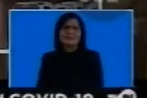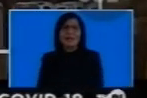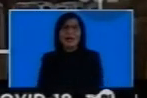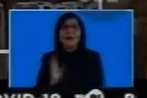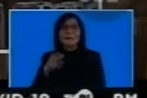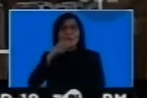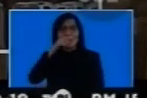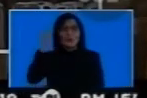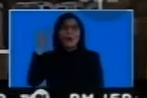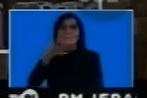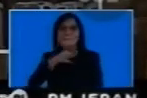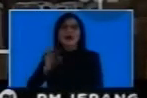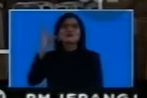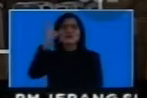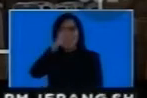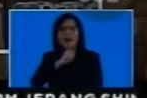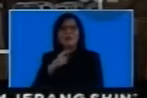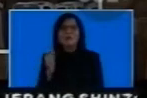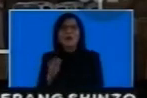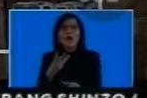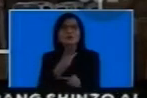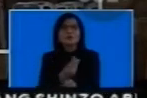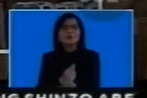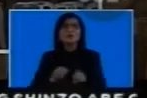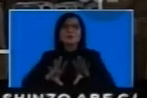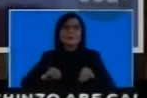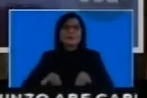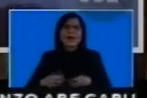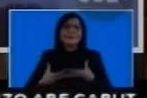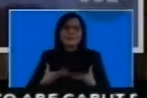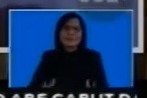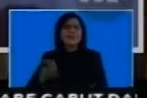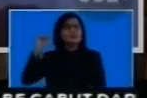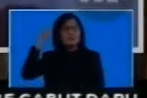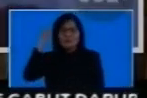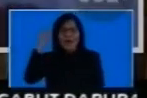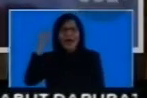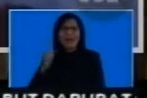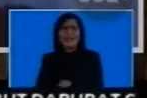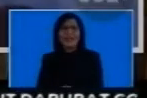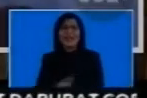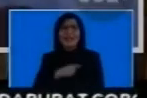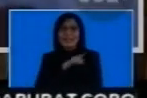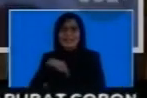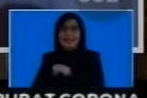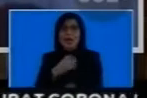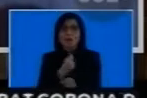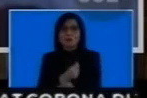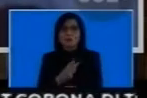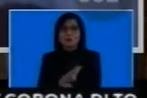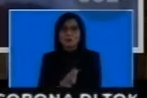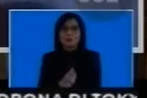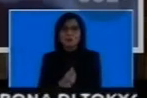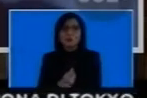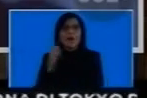ya. Banyak orang tua baru terus, tahu jadi guru itu sebenarnya sulit sekali. Tapi ya gitu, kita sebagai guru